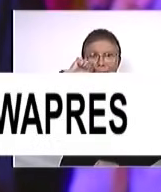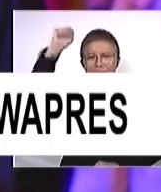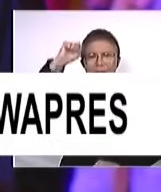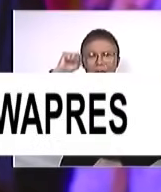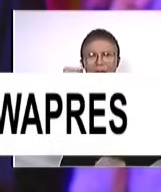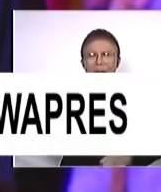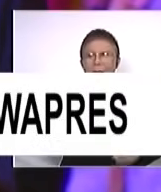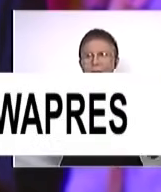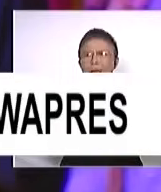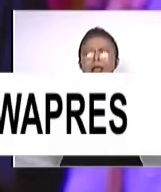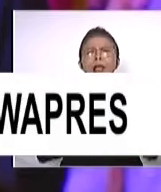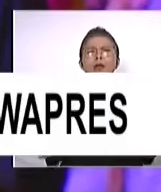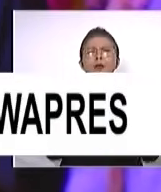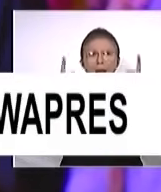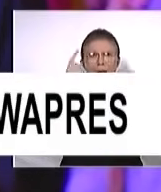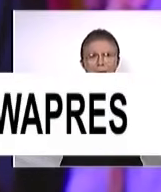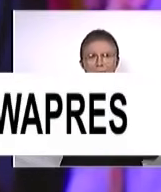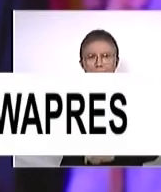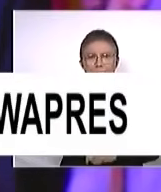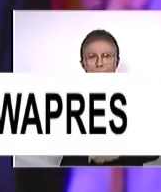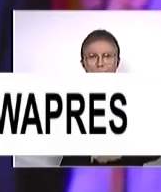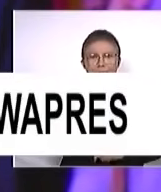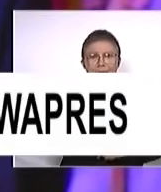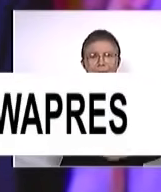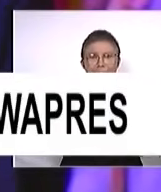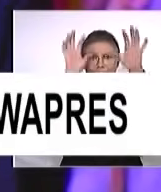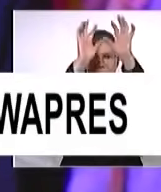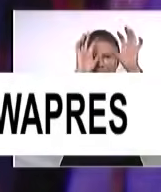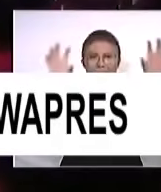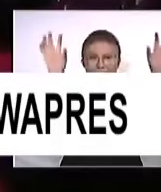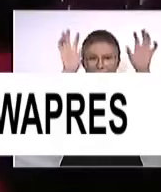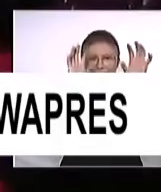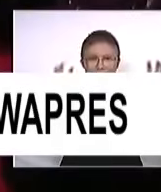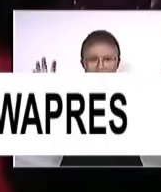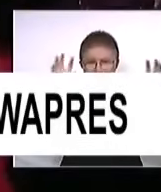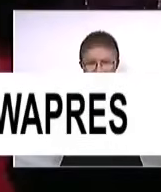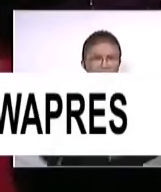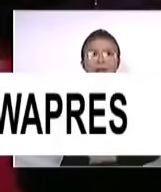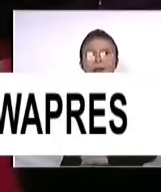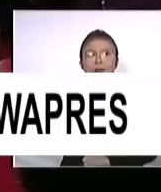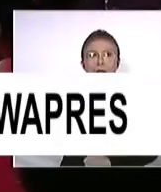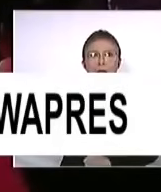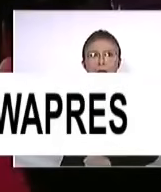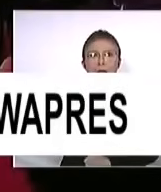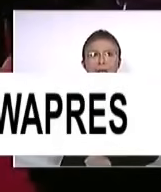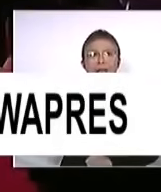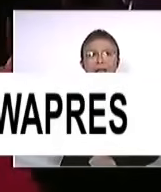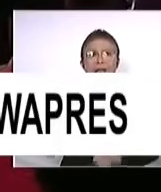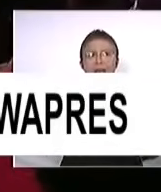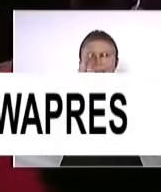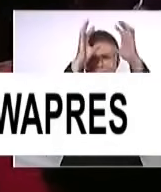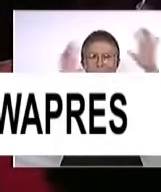begitu soal lapangan pekerjaan misalkan itu juga belum dituntaskan belum ada yang membahas secara apa namanya detail misalkan